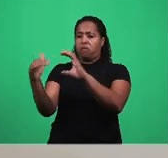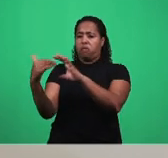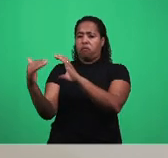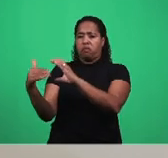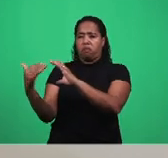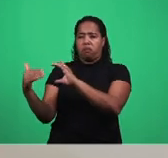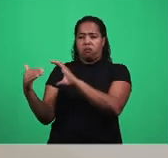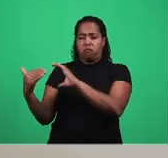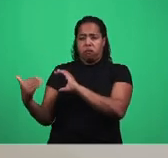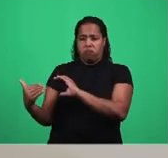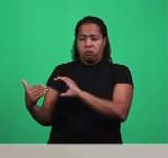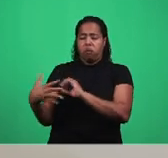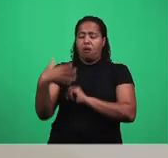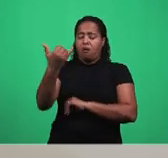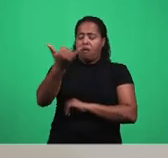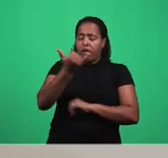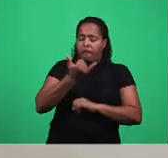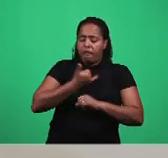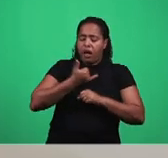consolation,